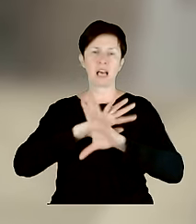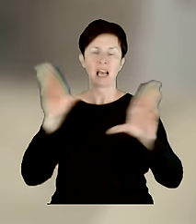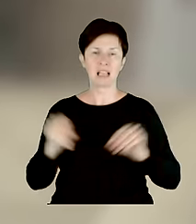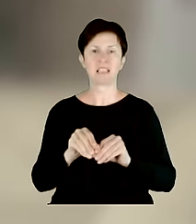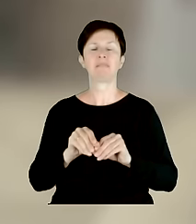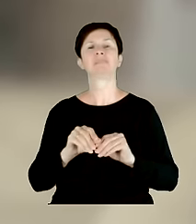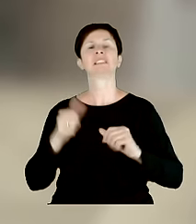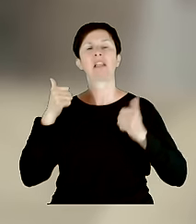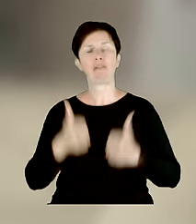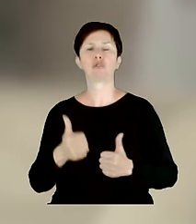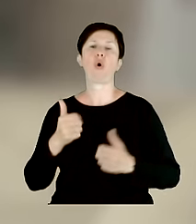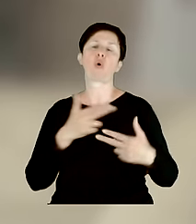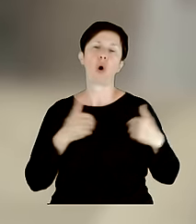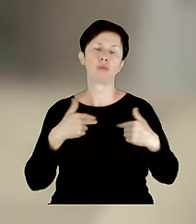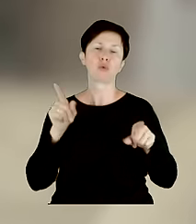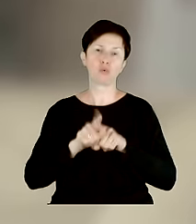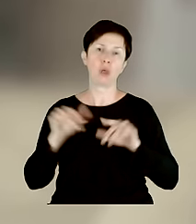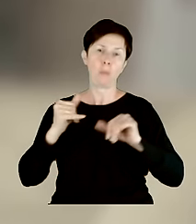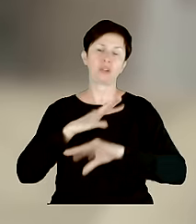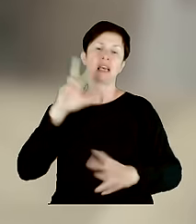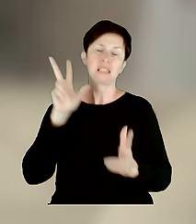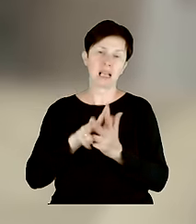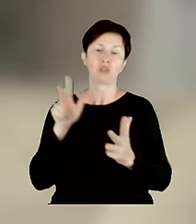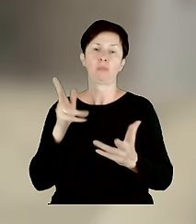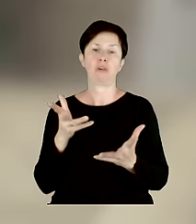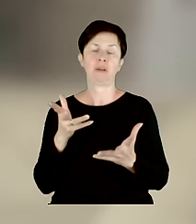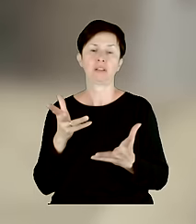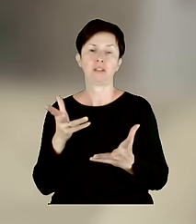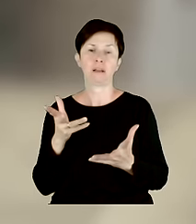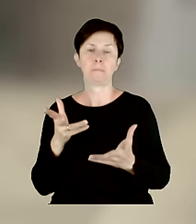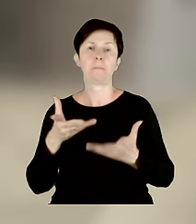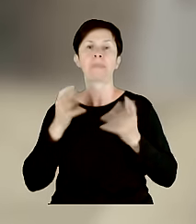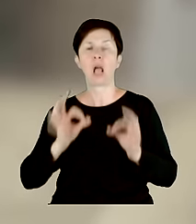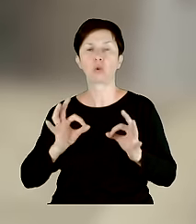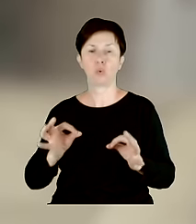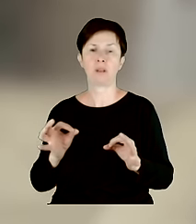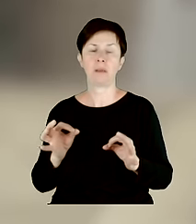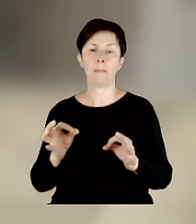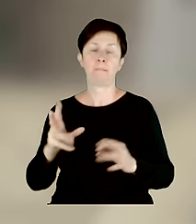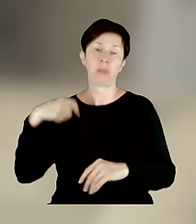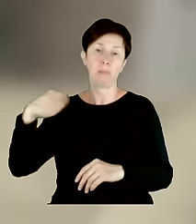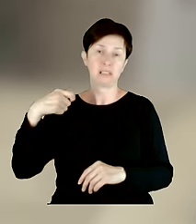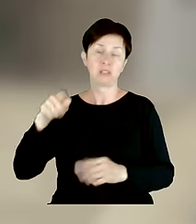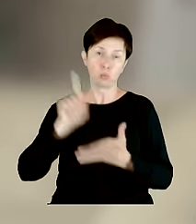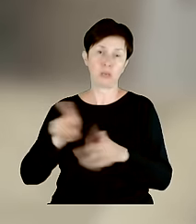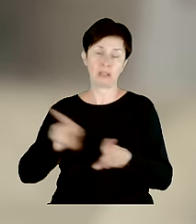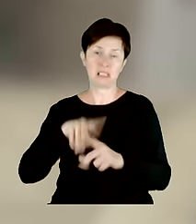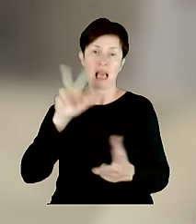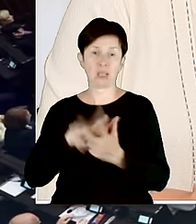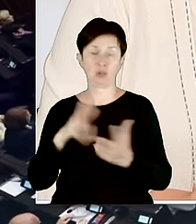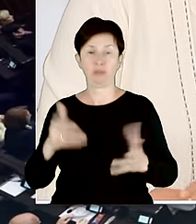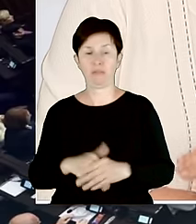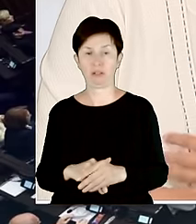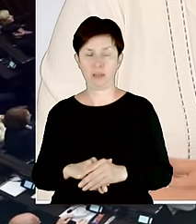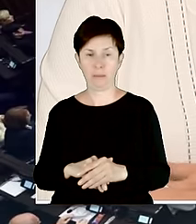może nawet jest w stanie zaakceptować pan aktualny prezydent Andrzej Duda. No ale jak